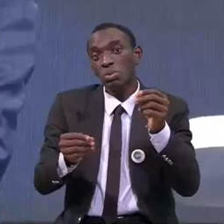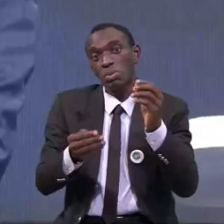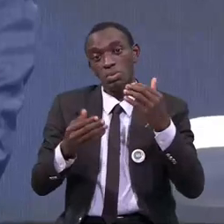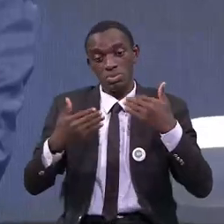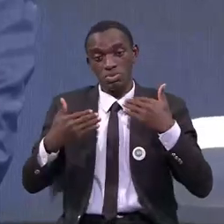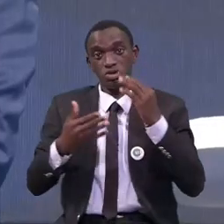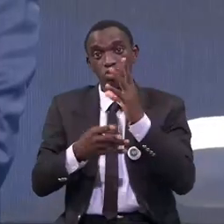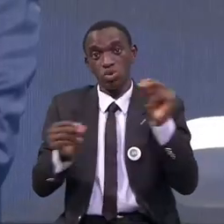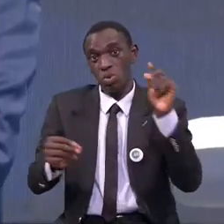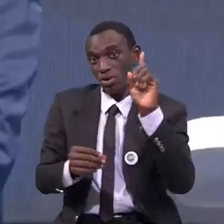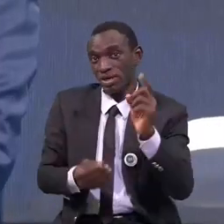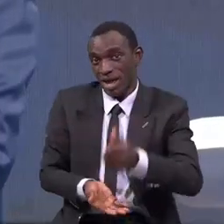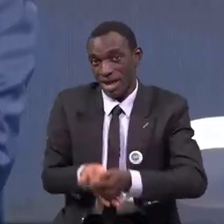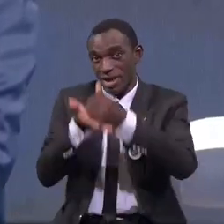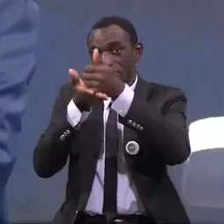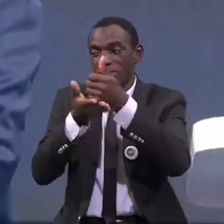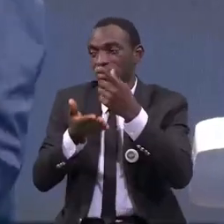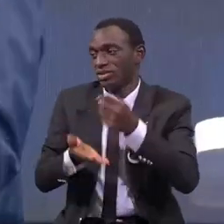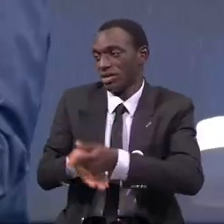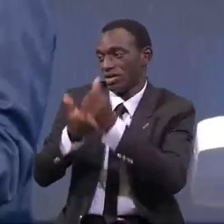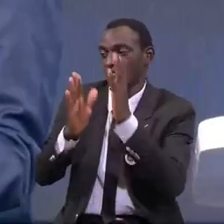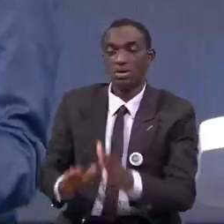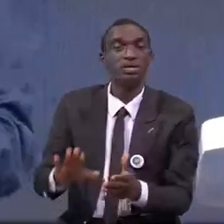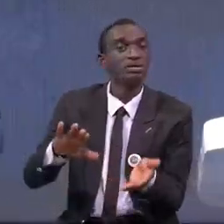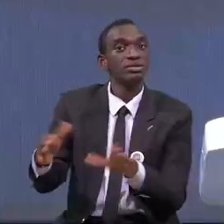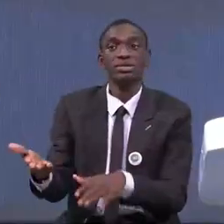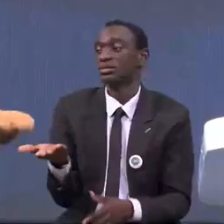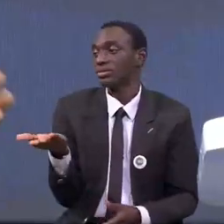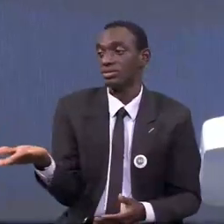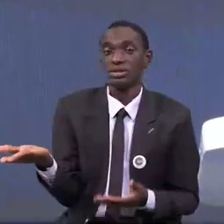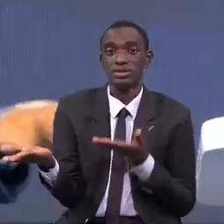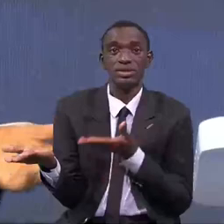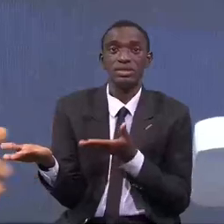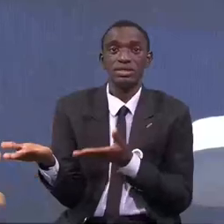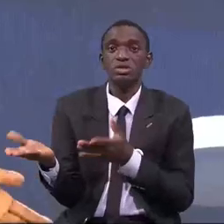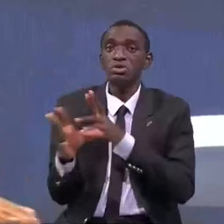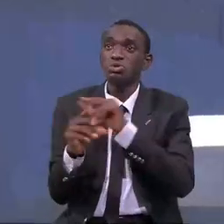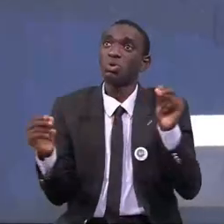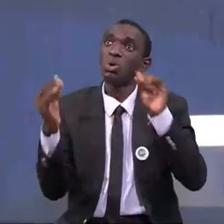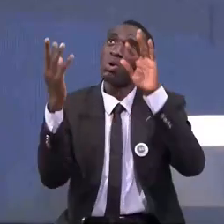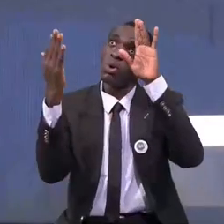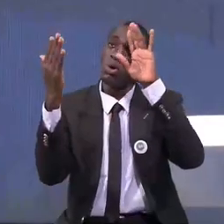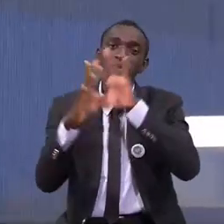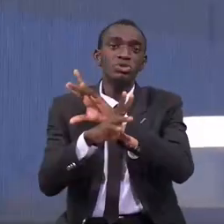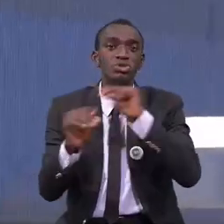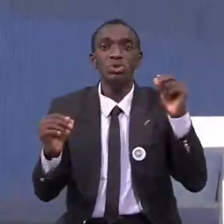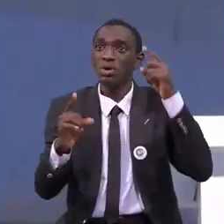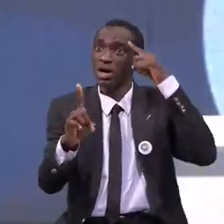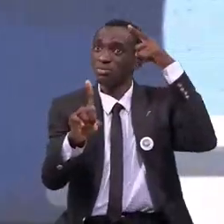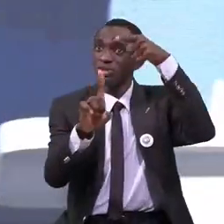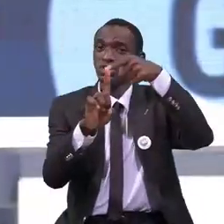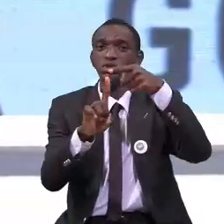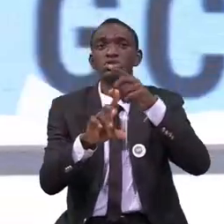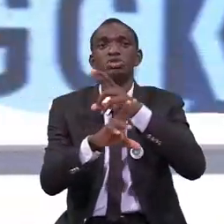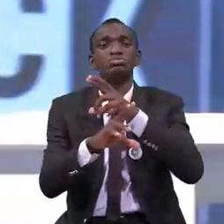soir pas d'aide l'aide est mort pas